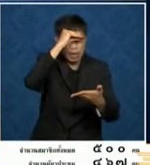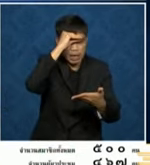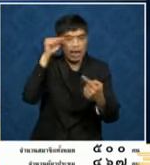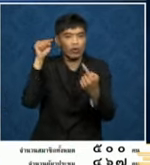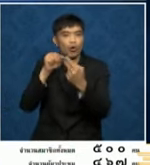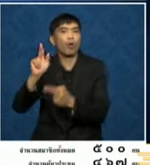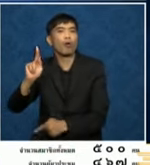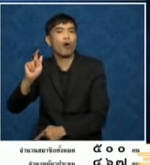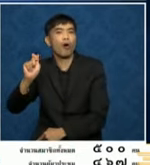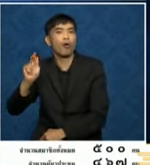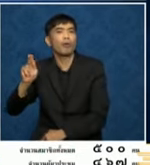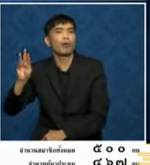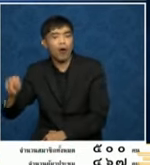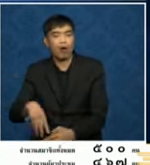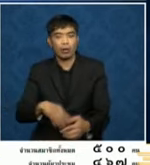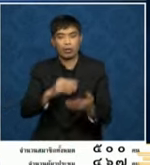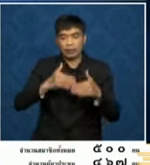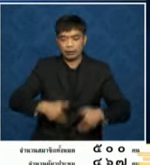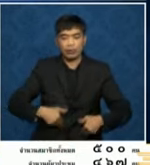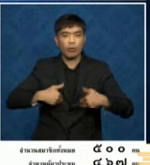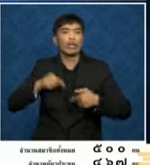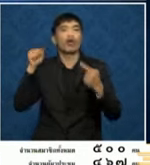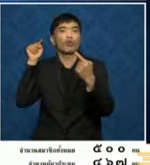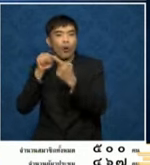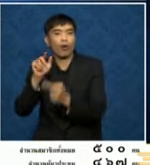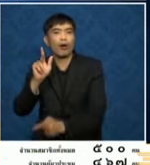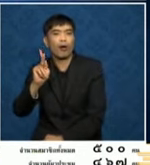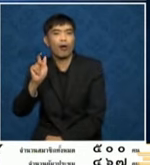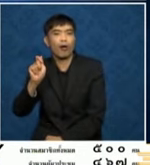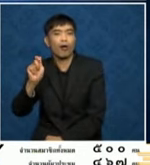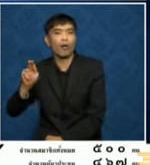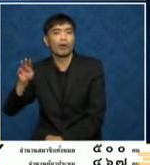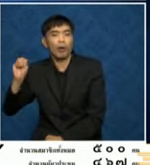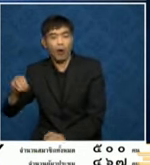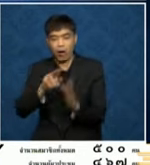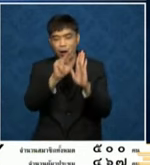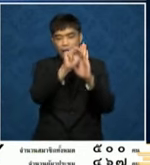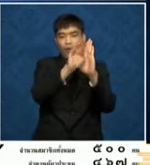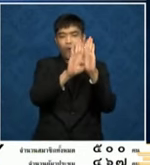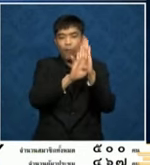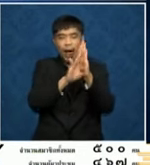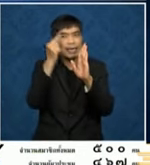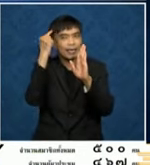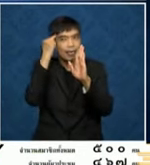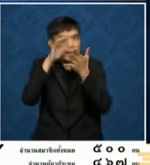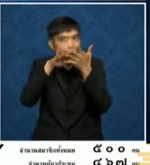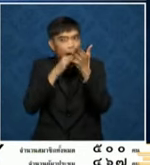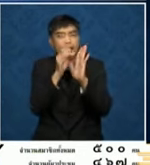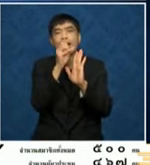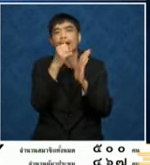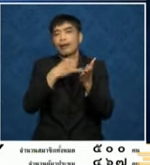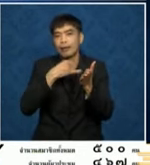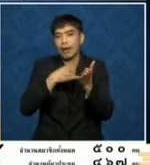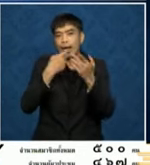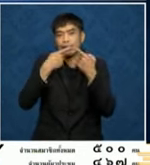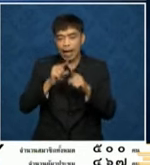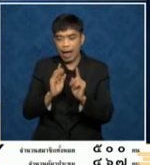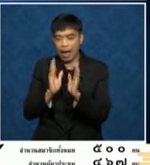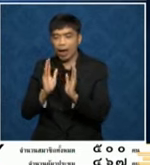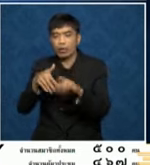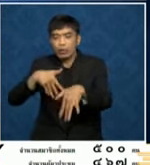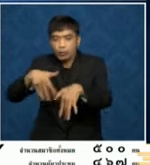และชีวิตที่ตั้งอยู่บนความมั่นคงค่ะท่านประธานการออกนโยบายค่ะมันง่ายแต่หากเราลองนึกภาพคิดของคนที่อยู่ในพื้นที่เองการ